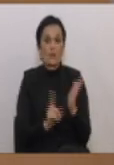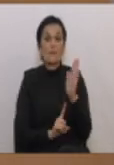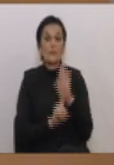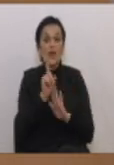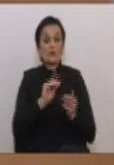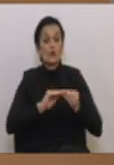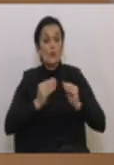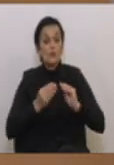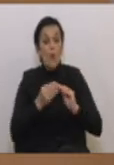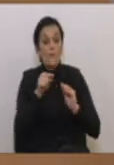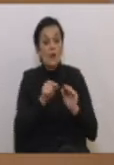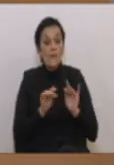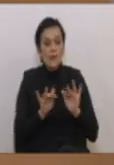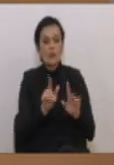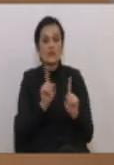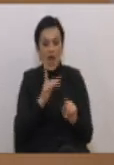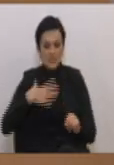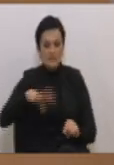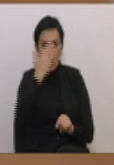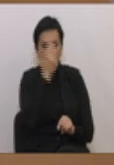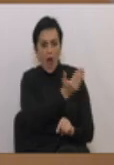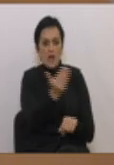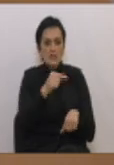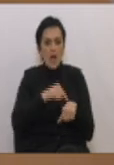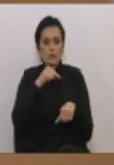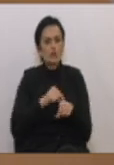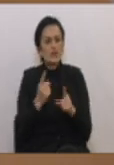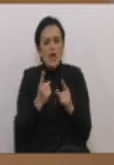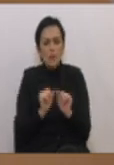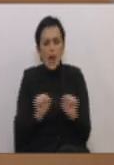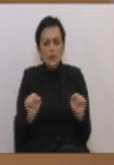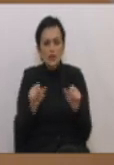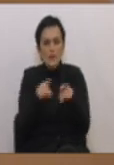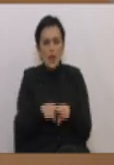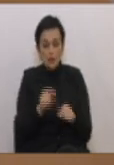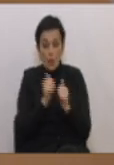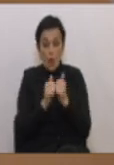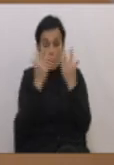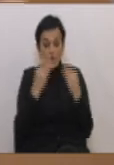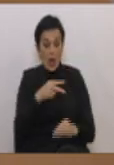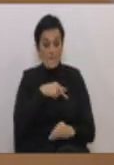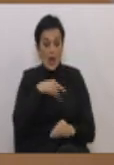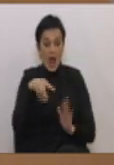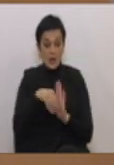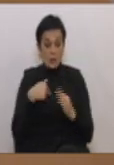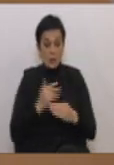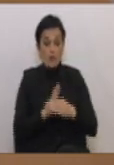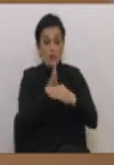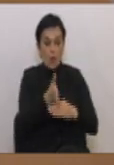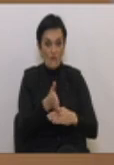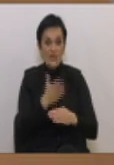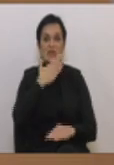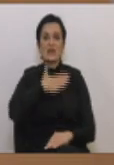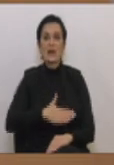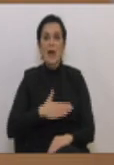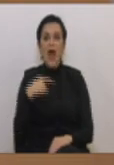იმ პრობლემების მოგვარება რაც ქვეყანაშია რაც ხალხს აწუხებს რატო არ შეიძლება რომ ყოველ რატომ არის ყოველ დღე პარლამენტში მოვალთ არიან კმაყოფილი